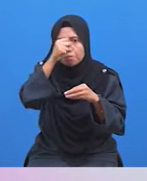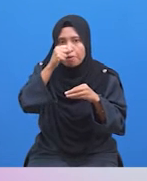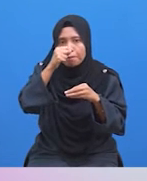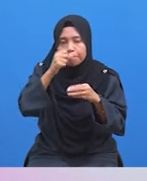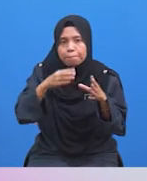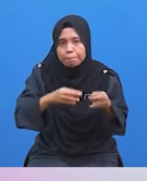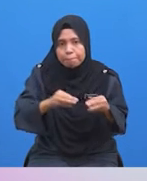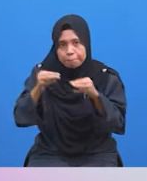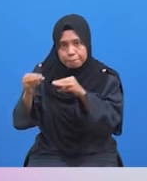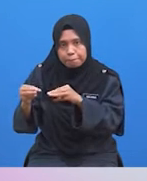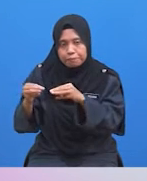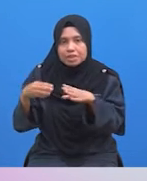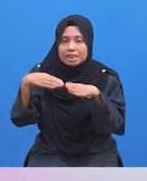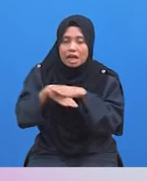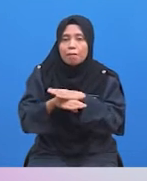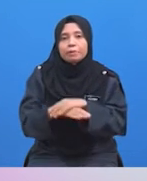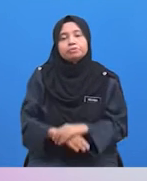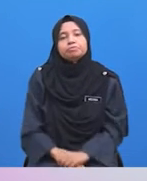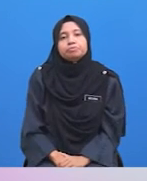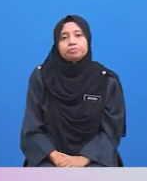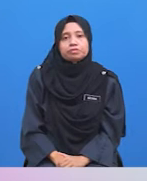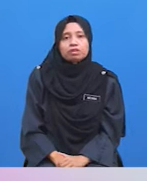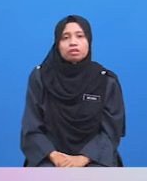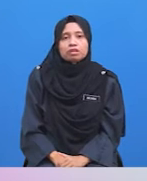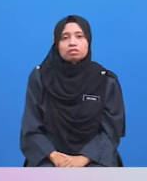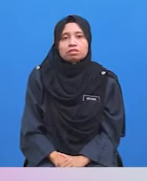yang mempengaruhi migrasi dalaman